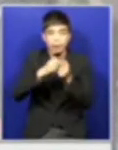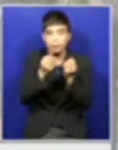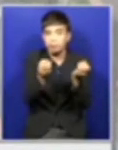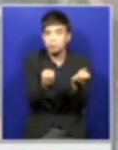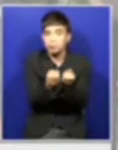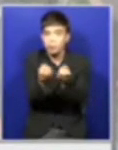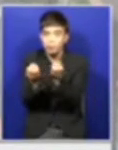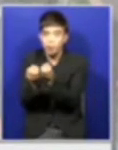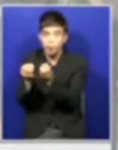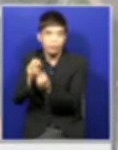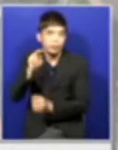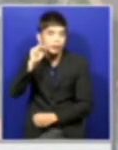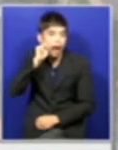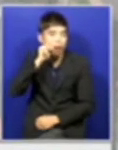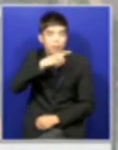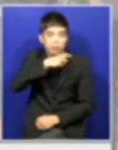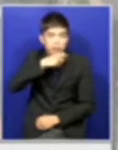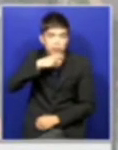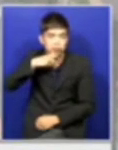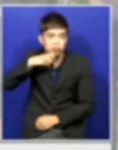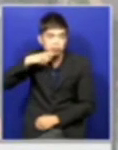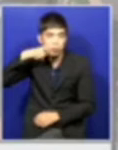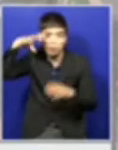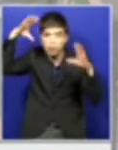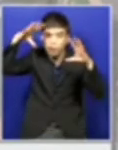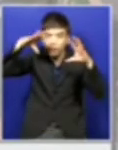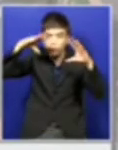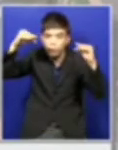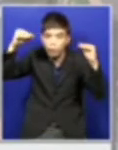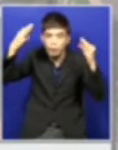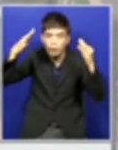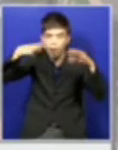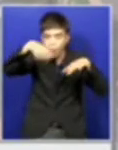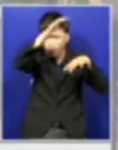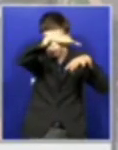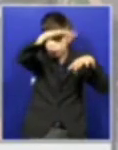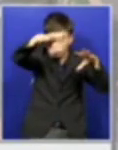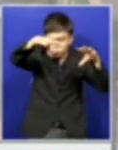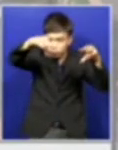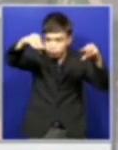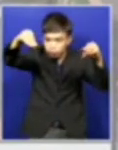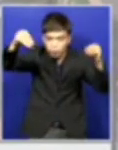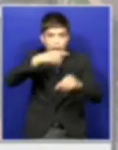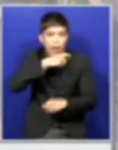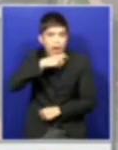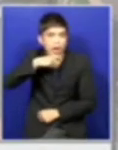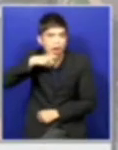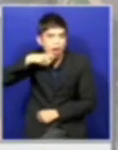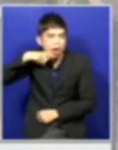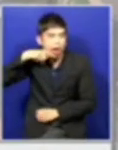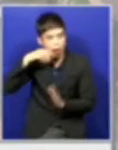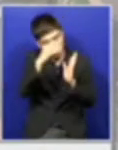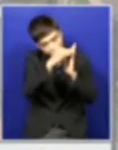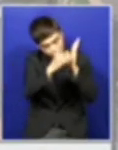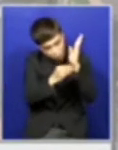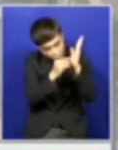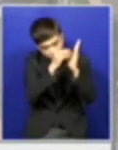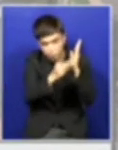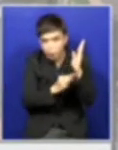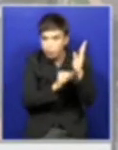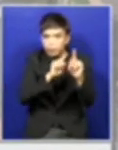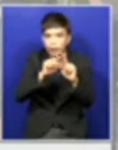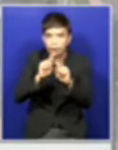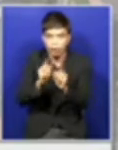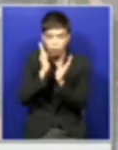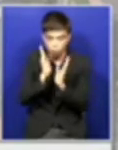นี้เนี่ยภัยแล้งเนี่ยไปทุกหย่อมหญ้านะครับภัยแล้งไปทุกหย่อมหญ้าพี่น้องประชาชนทำการเก